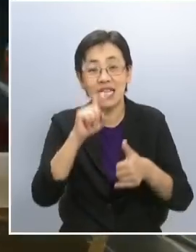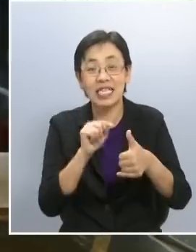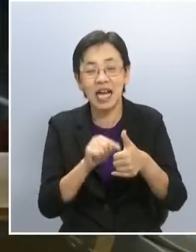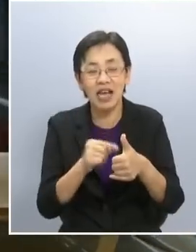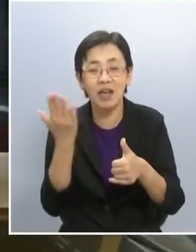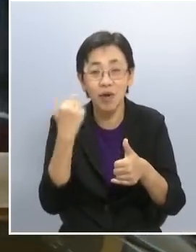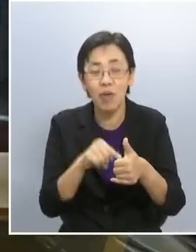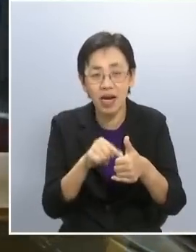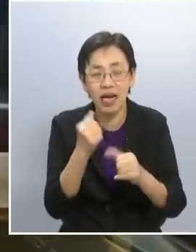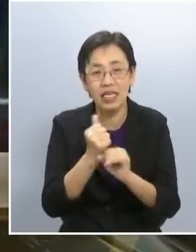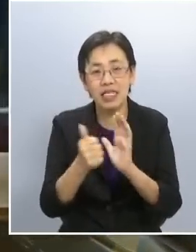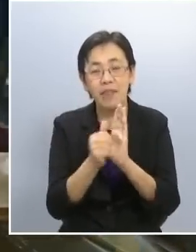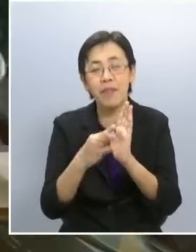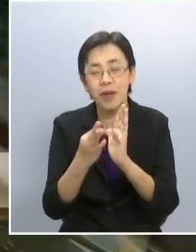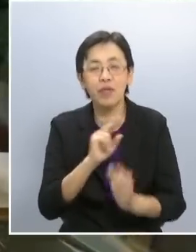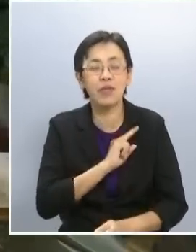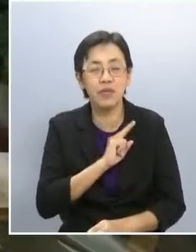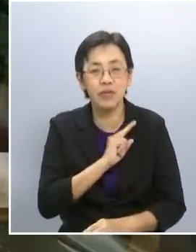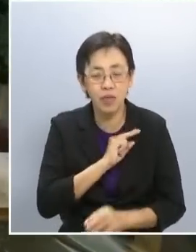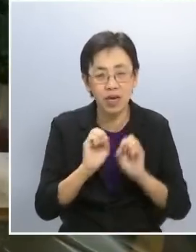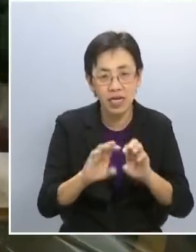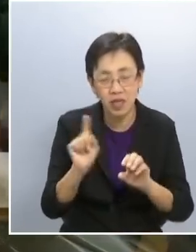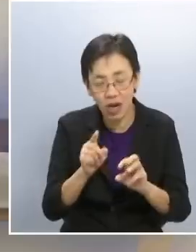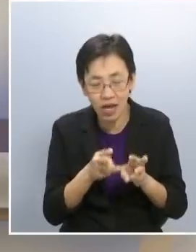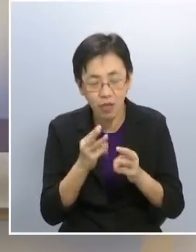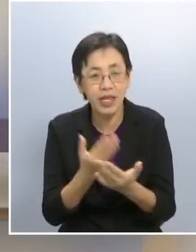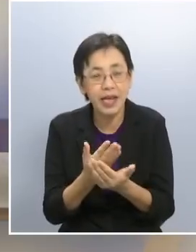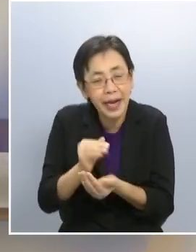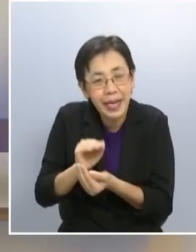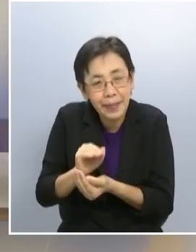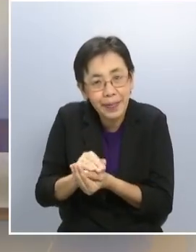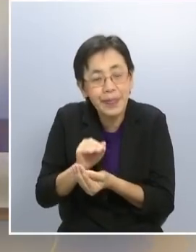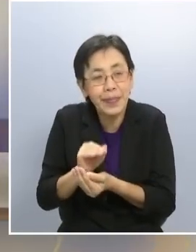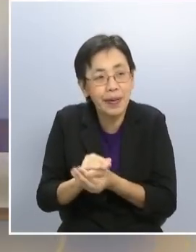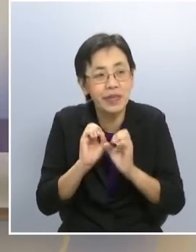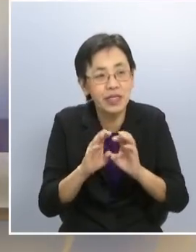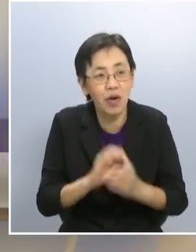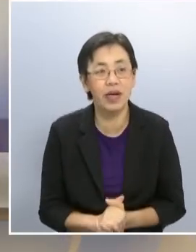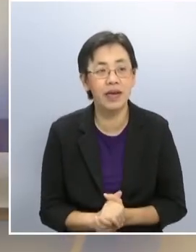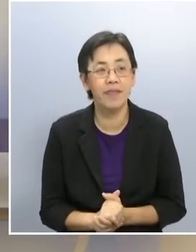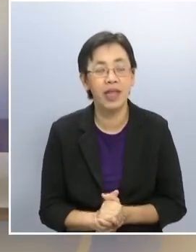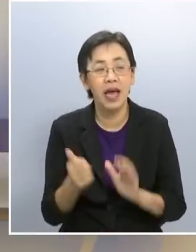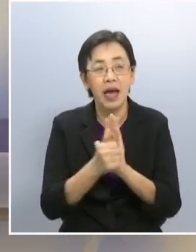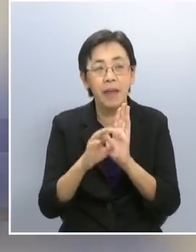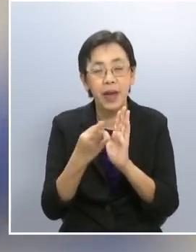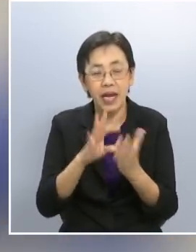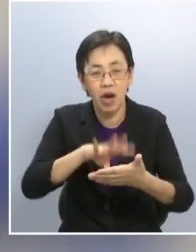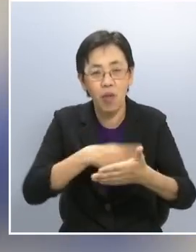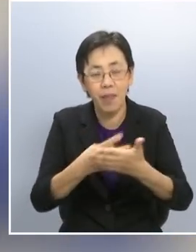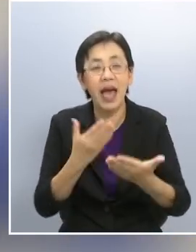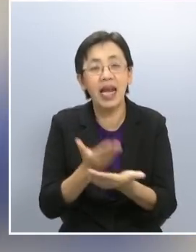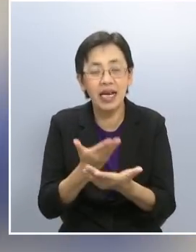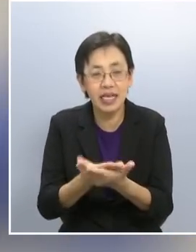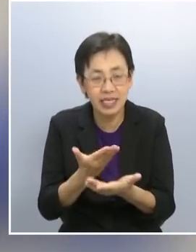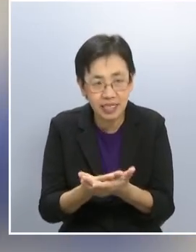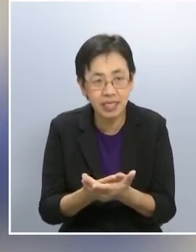น้องทำเพจส่วนตัวสอนวิธีการออมเงินซึ่งเพจนี้ชื่อวางแผนเรื่องเงินโ